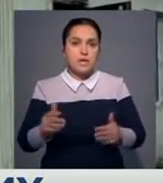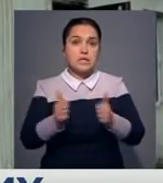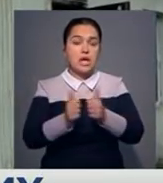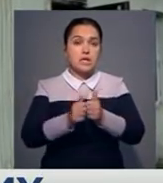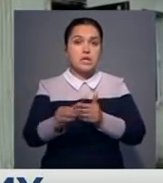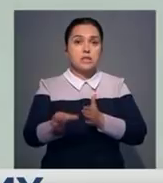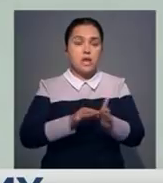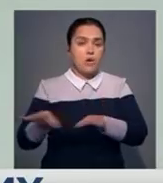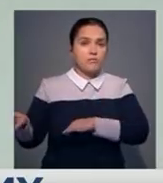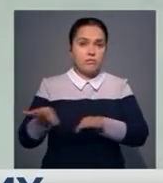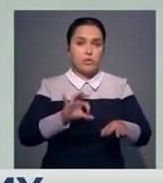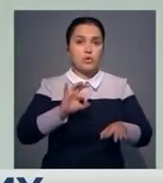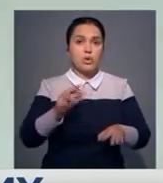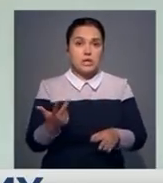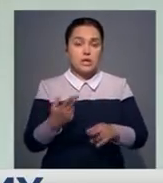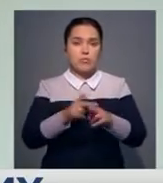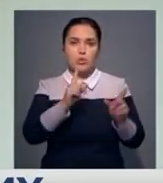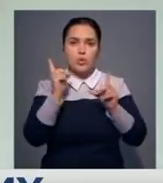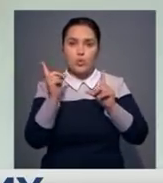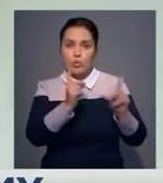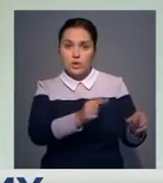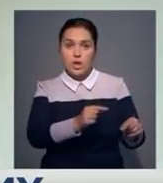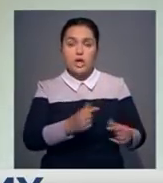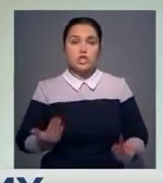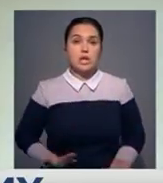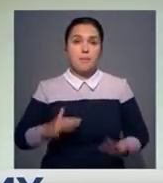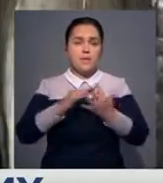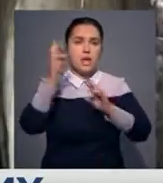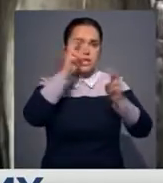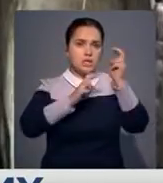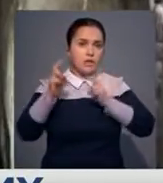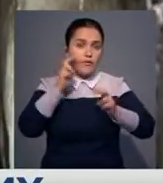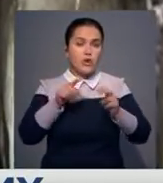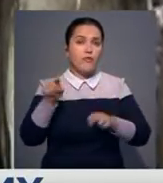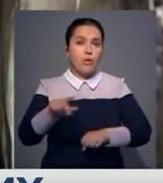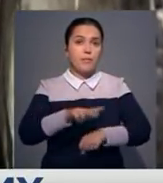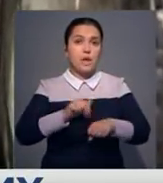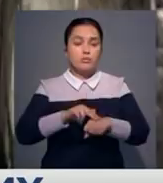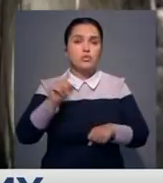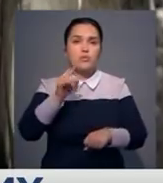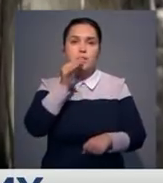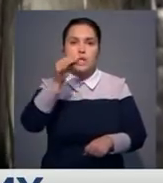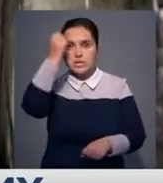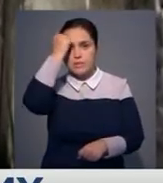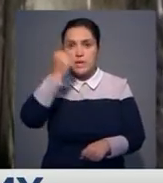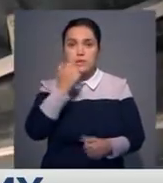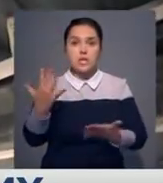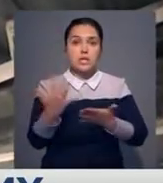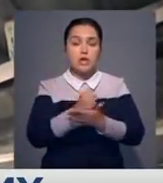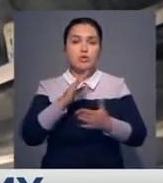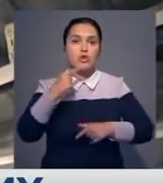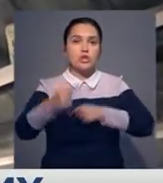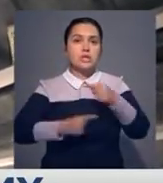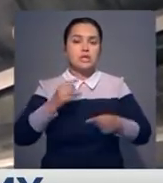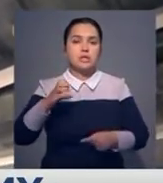Сразу по приезду скорой помощи и пожарных он уехал, после чего жители поселка разыскивали его, чтобы сказать спасибо, и нашли